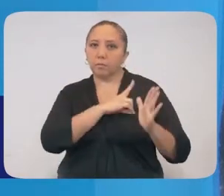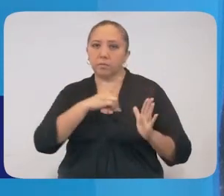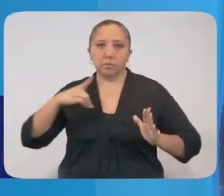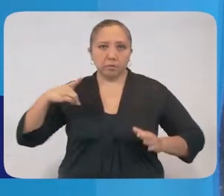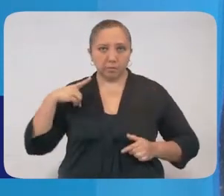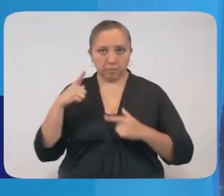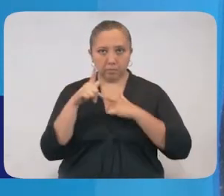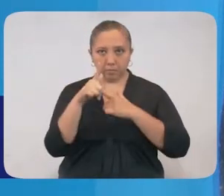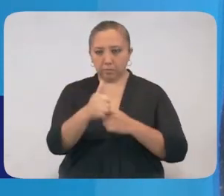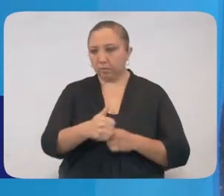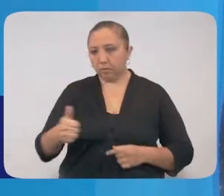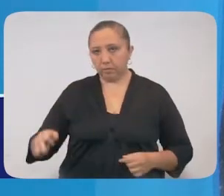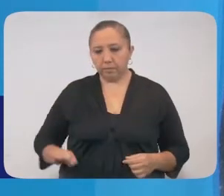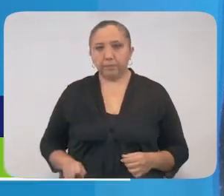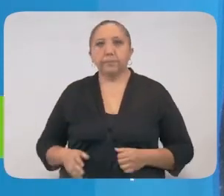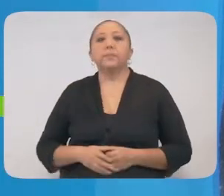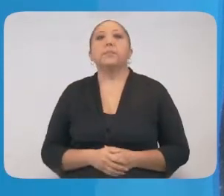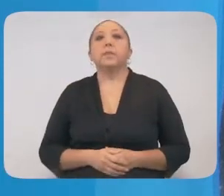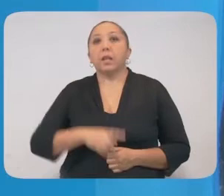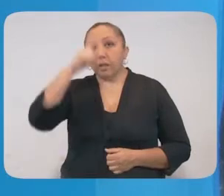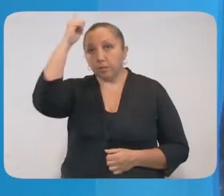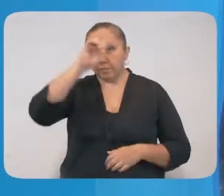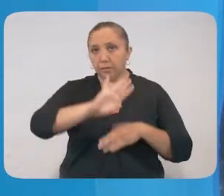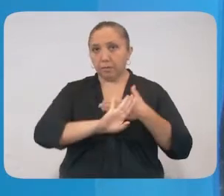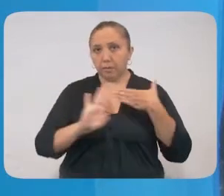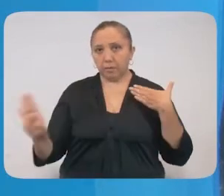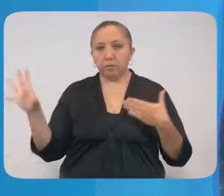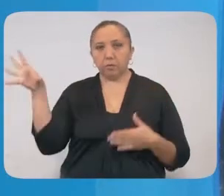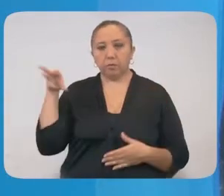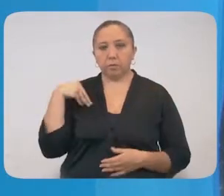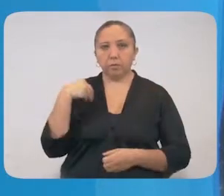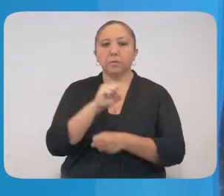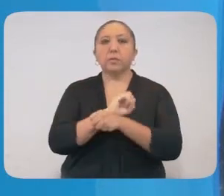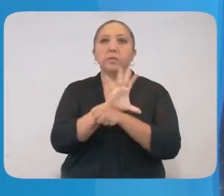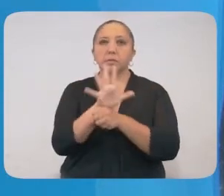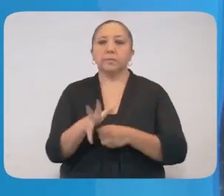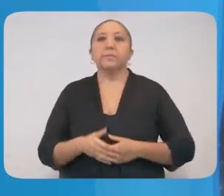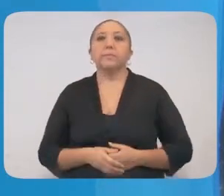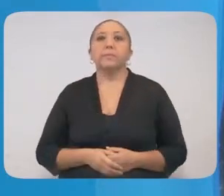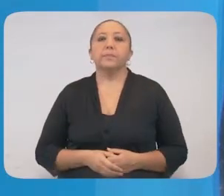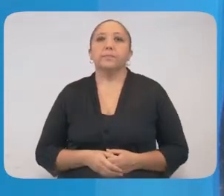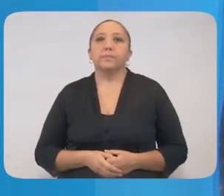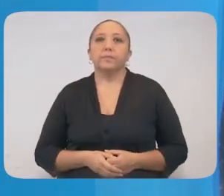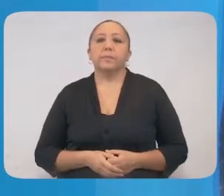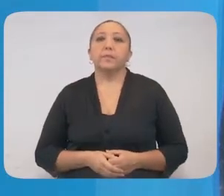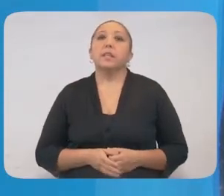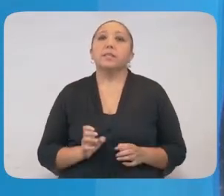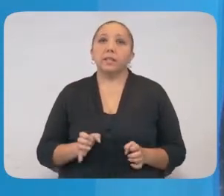Katika beikuntesh, atenesh tabotoches. Ujala chilyucatanet soku hek abdik jejelas chikulil. Número